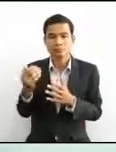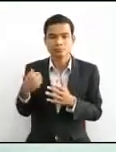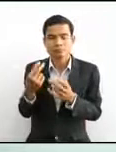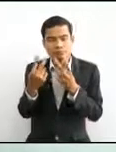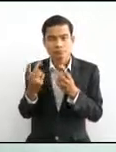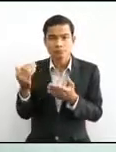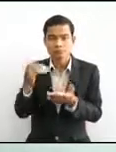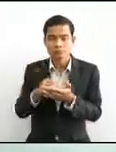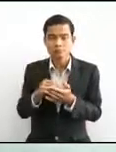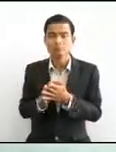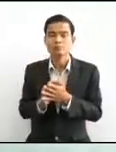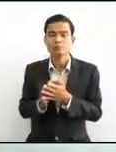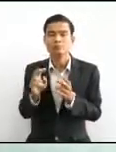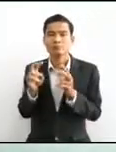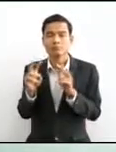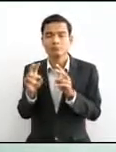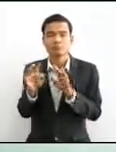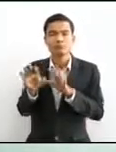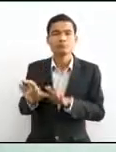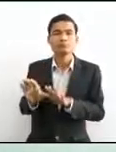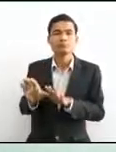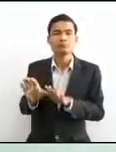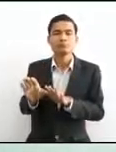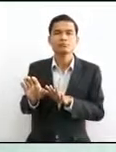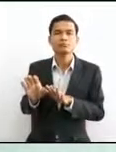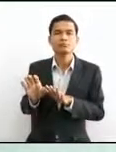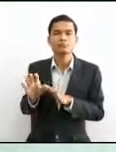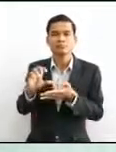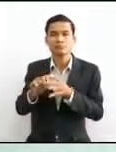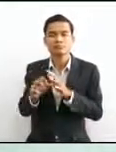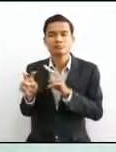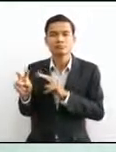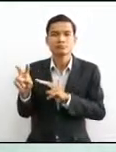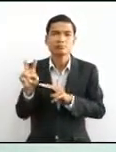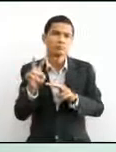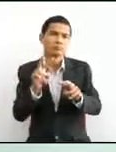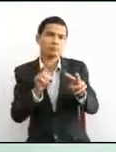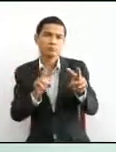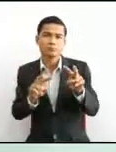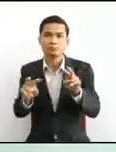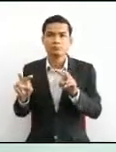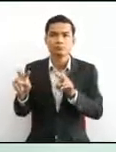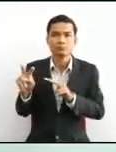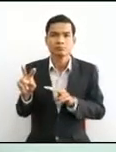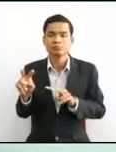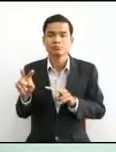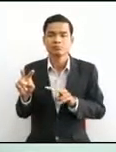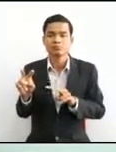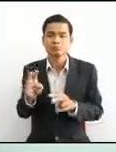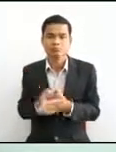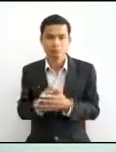đồng tiết. Ai ổng, mê nây thá, rê rừng, bằng ai bóng,